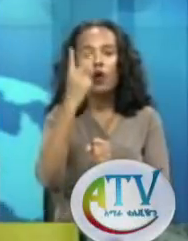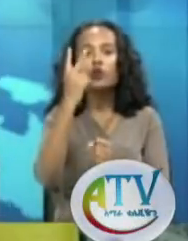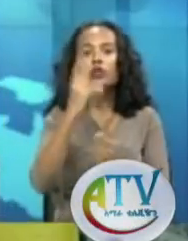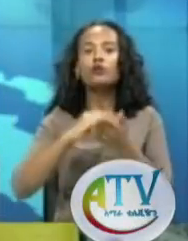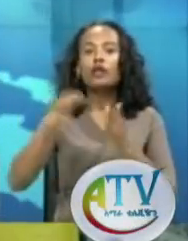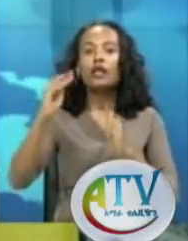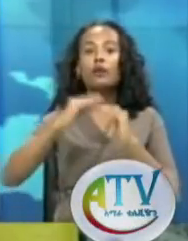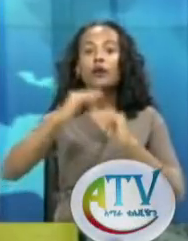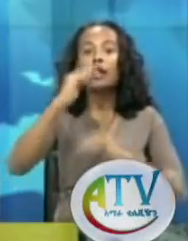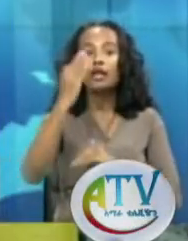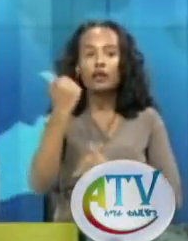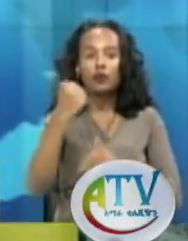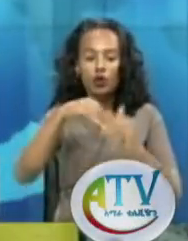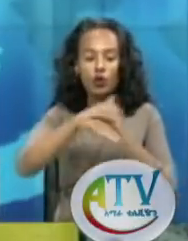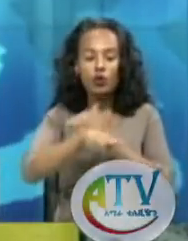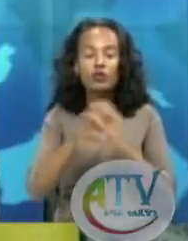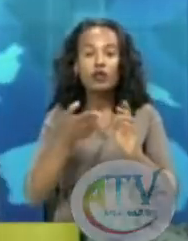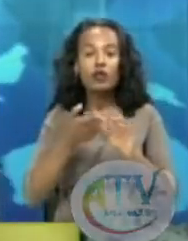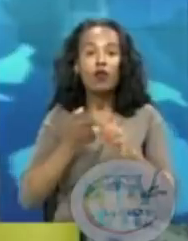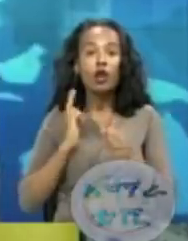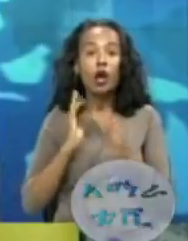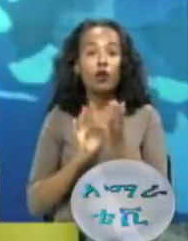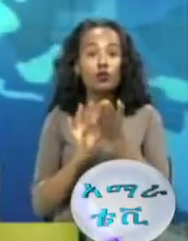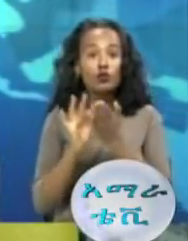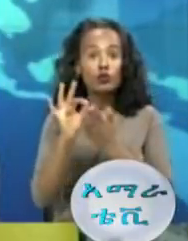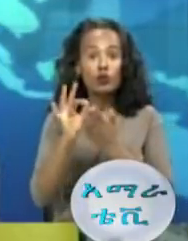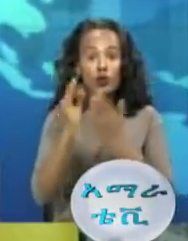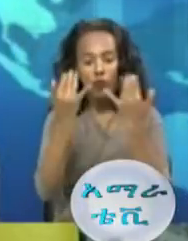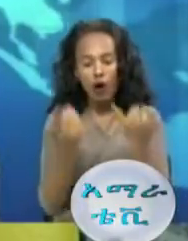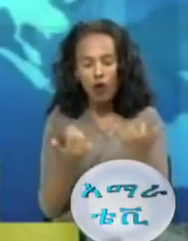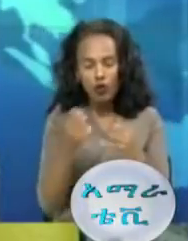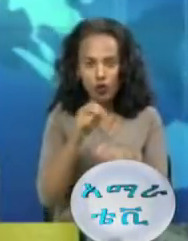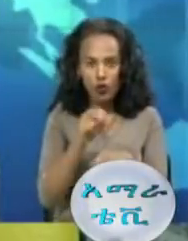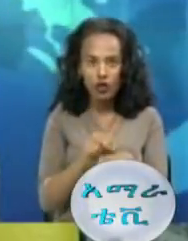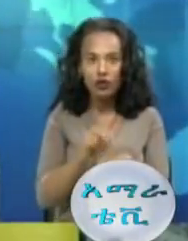በላይ የነበረው የውስጥ ተፈናቃዮች ቁጥር በአሁኑ ወቅት